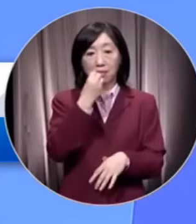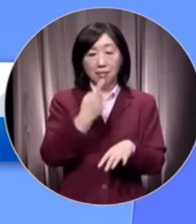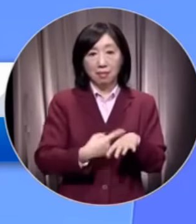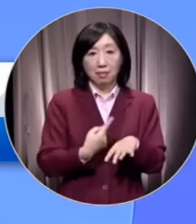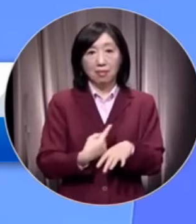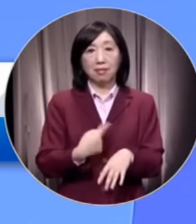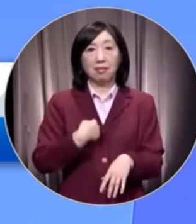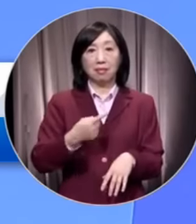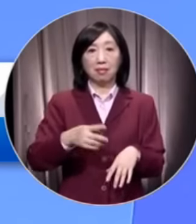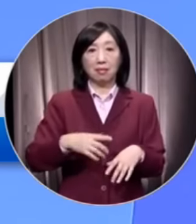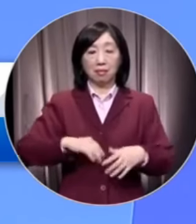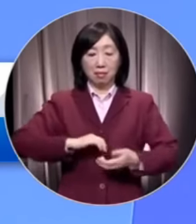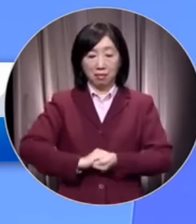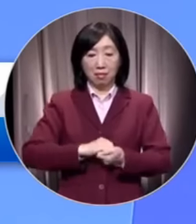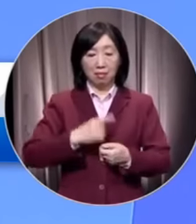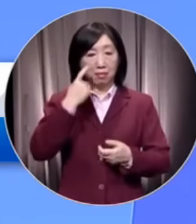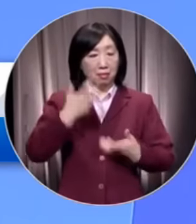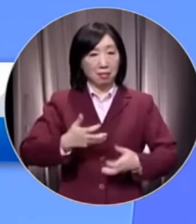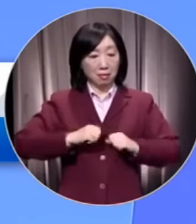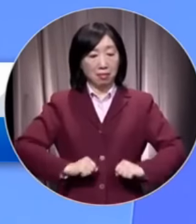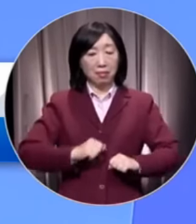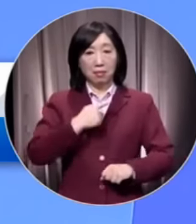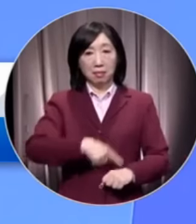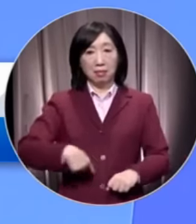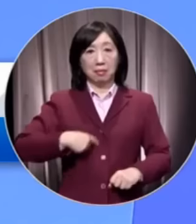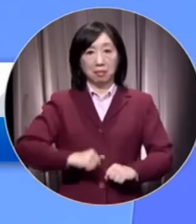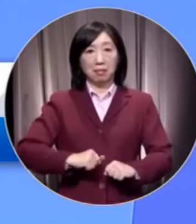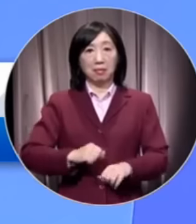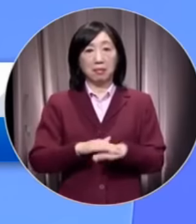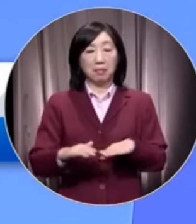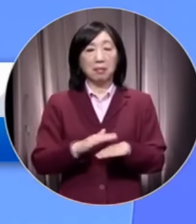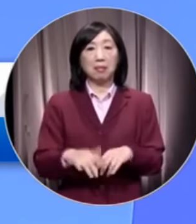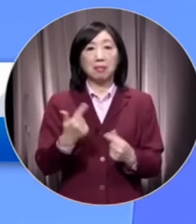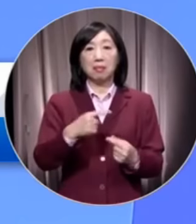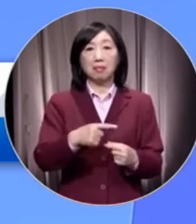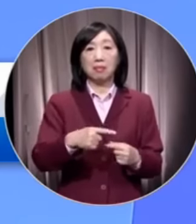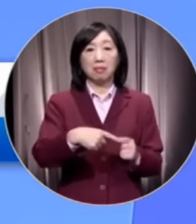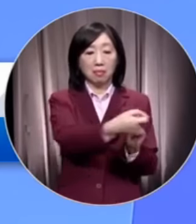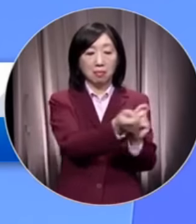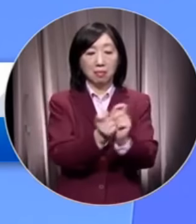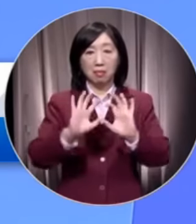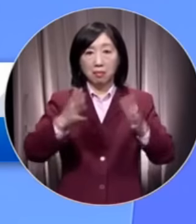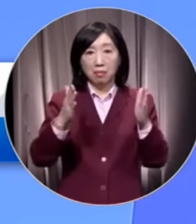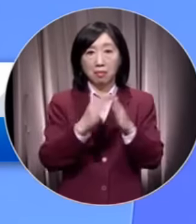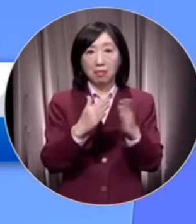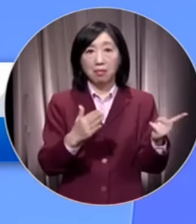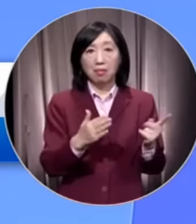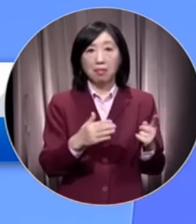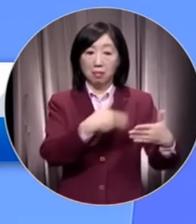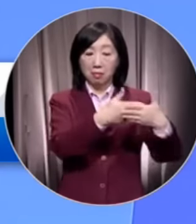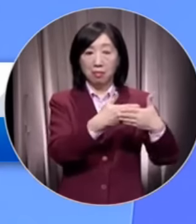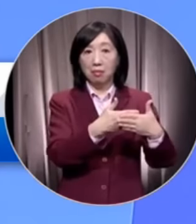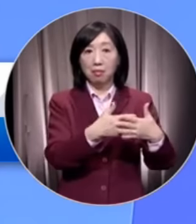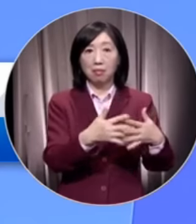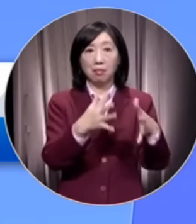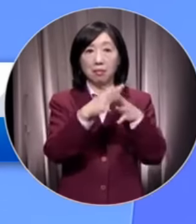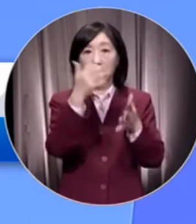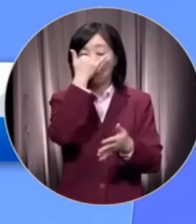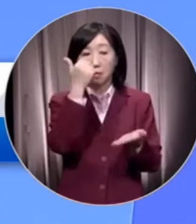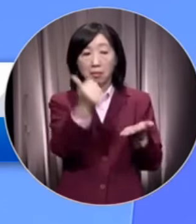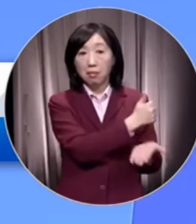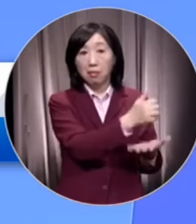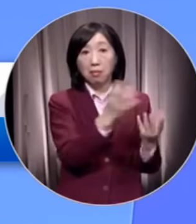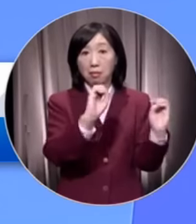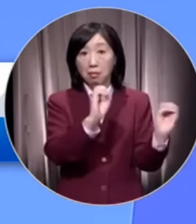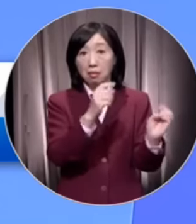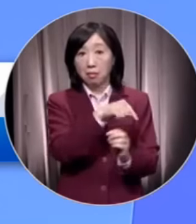边国家，蔡主席可能不太清楚，周边国家中国大陆还没有开放美国猪肉进口，所以